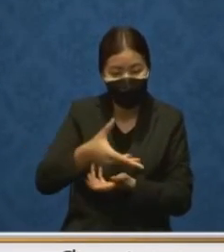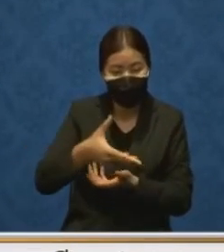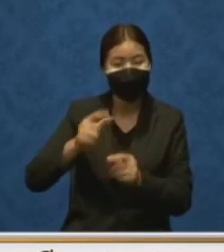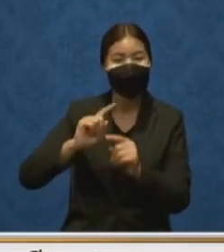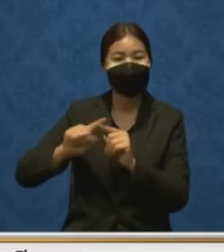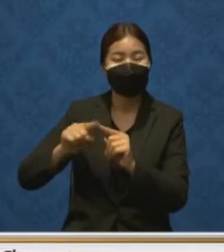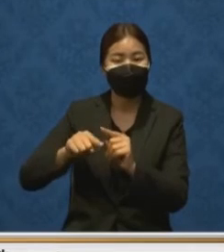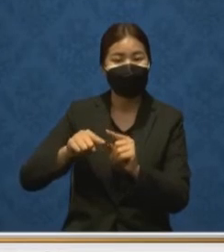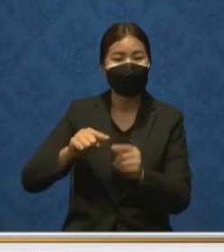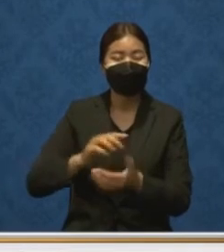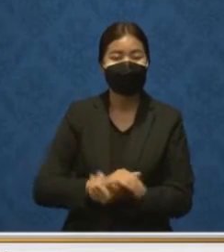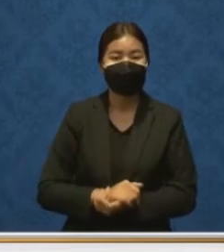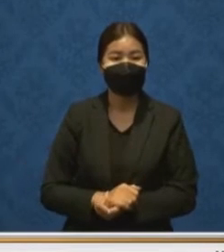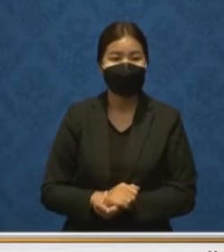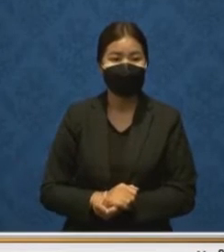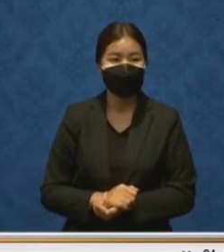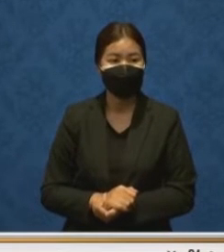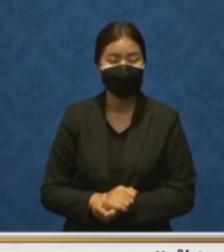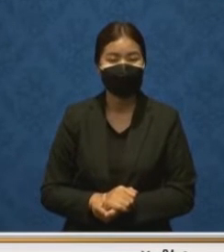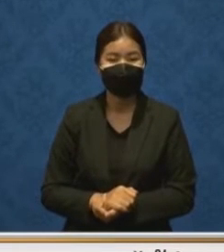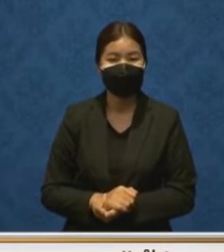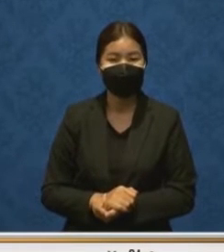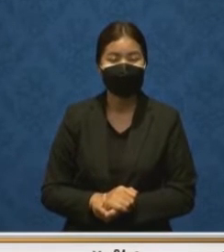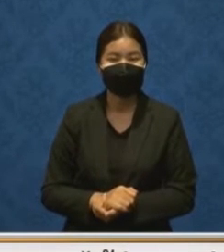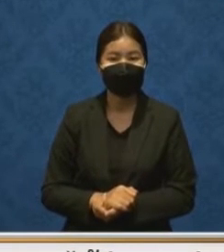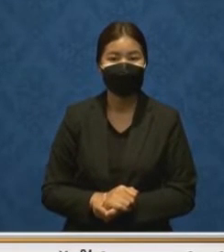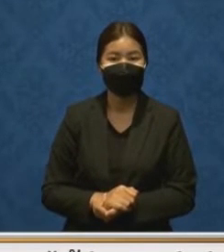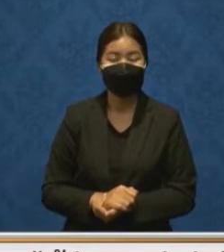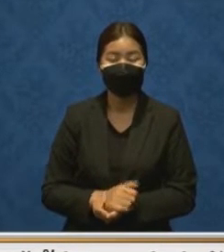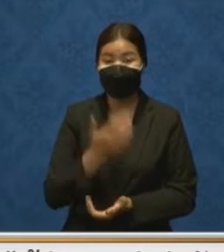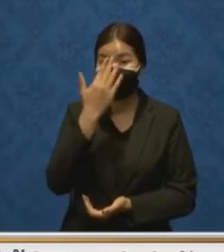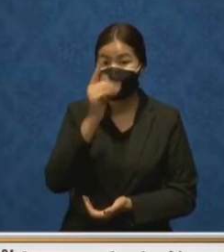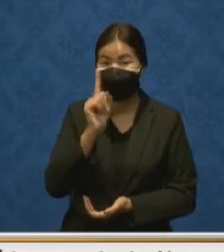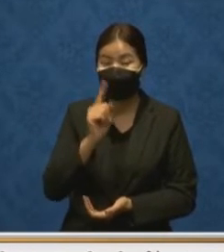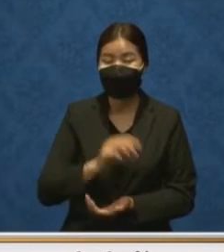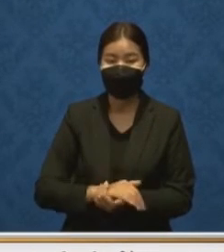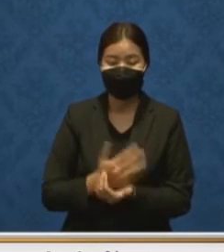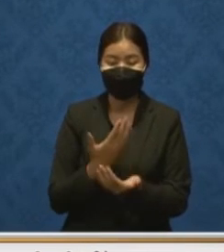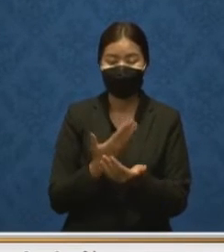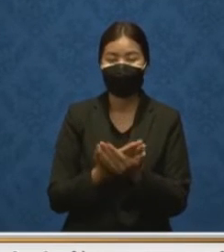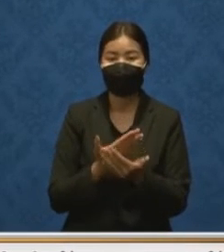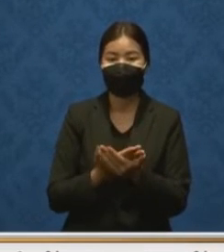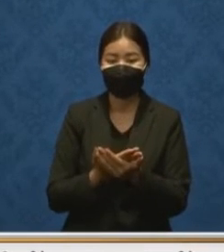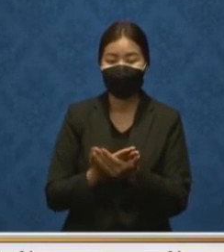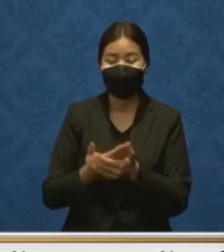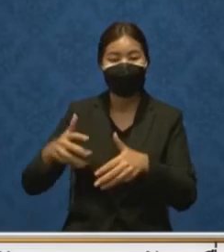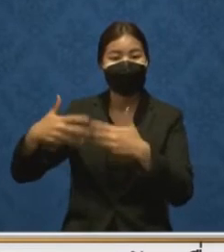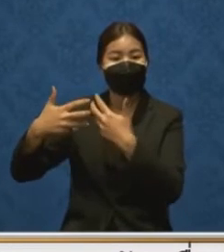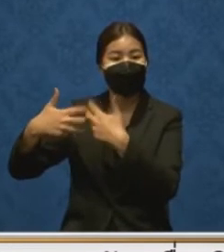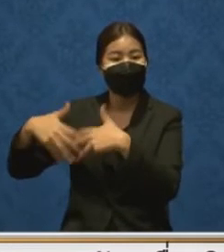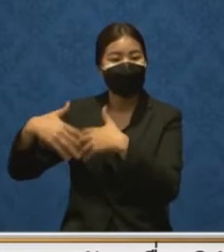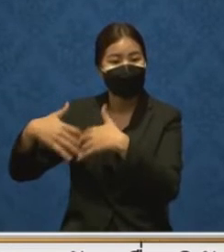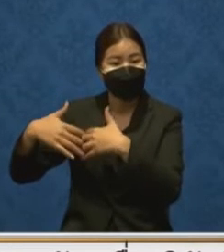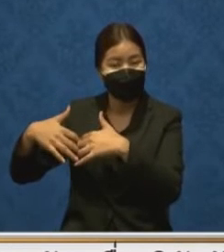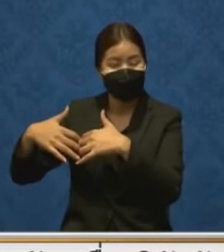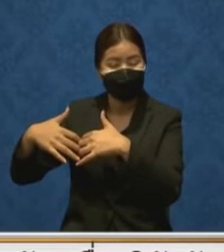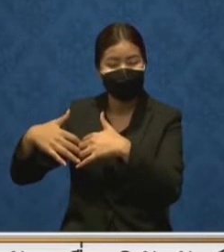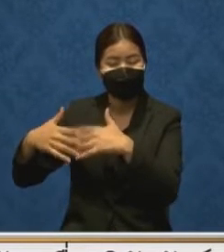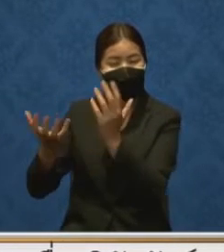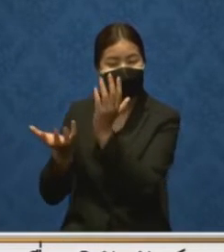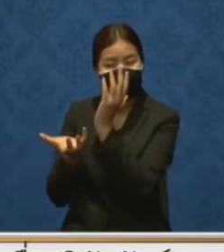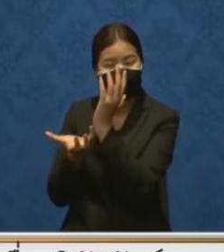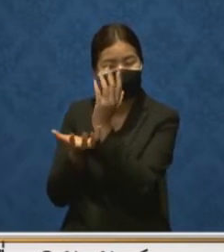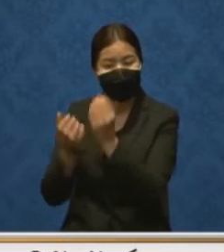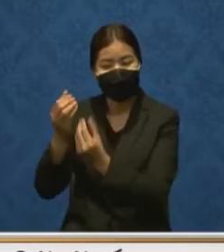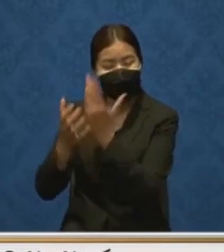นที่เป็เช่นนั้นก็เพราะเหตุว่าต้นทุนการผลิน้มนปลามควดสูงขึ้นจิ